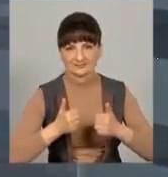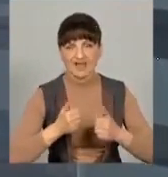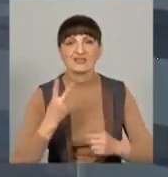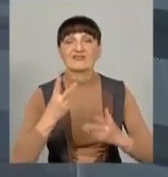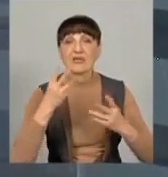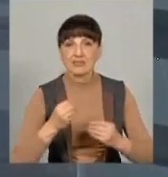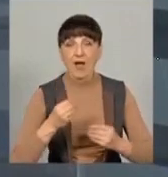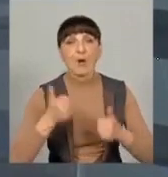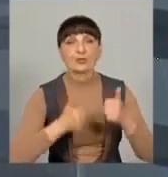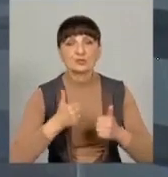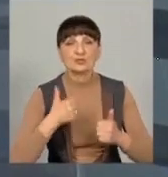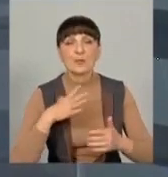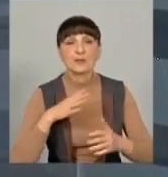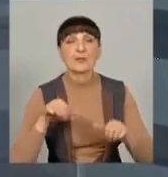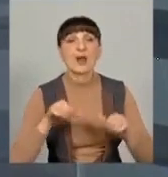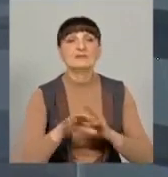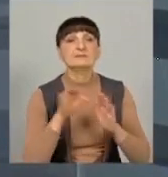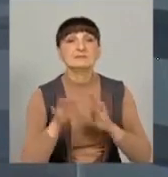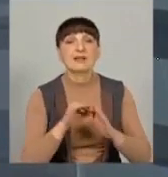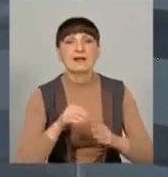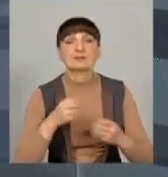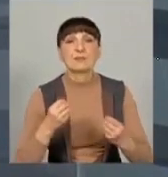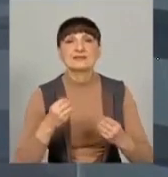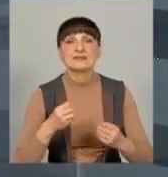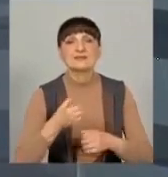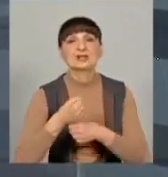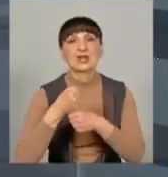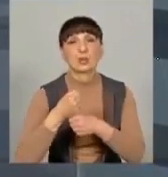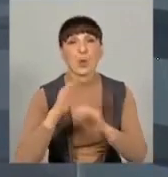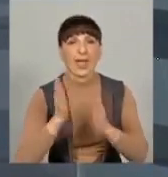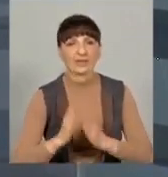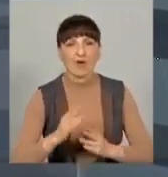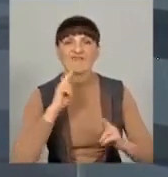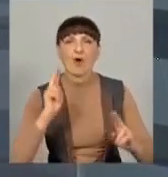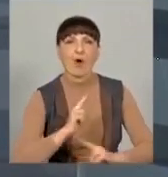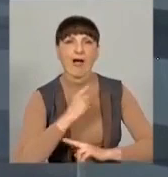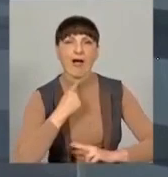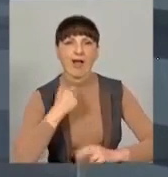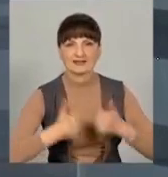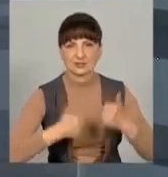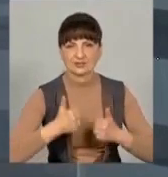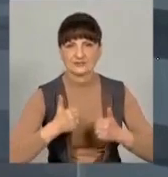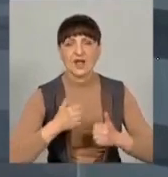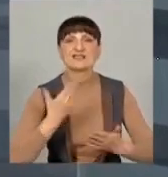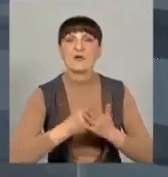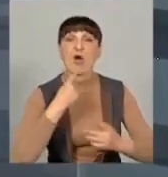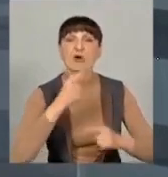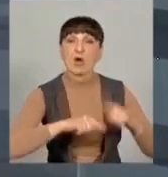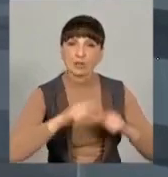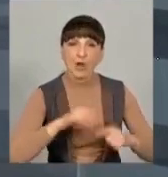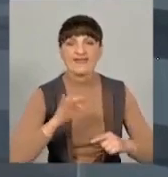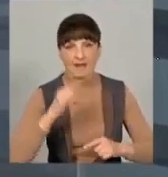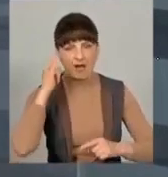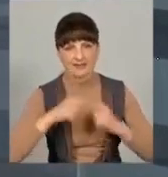дня конкурсанты били за право заполучить престижную статуэтку вокального состязания, исполняя песни на родном и казахском